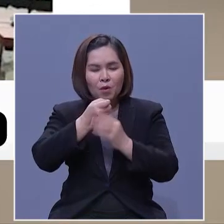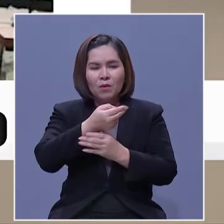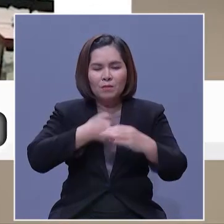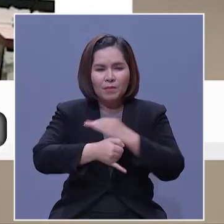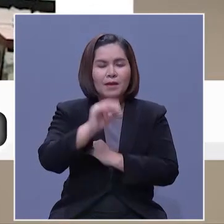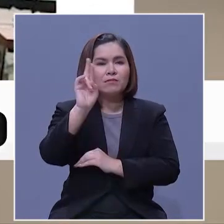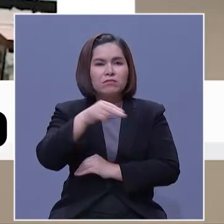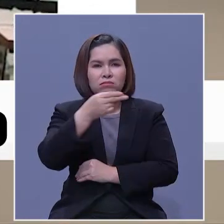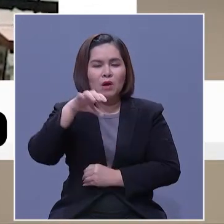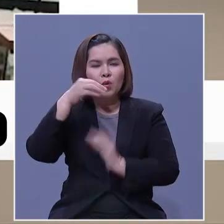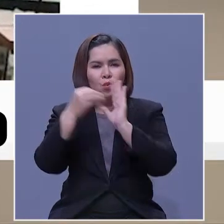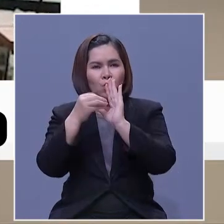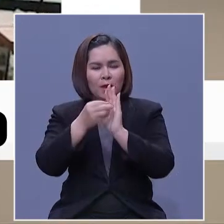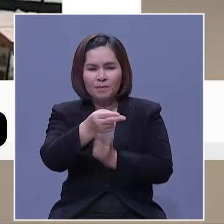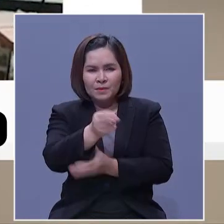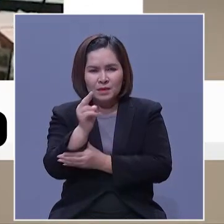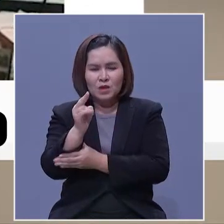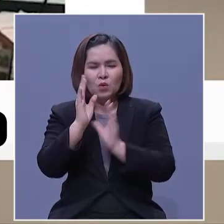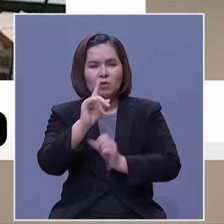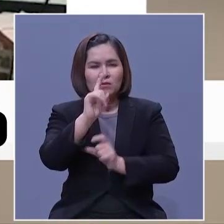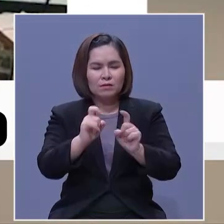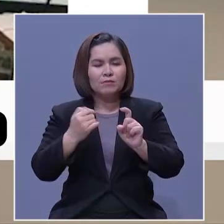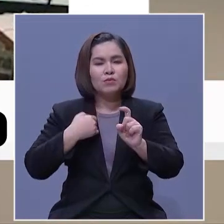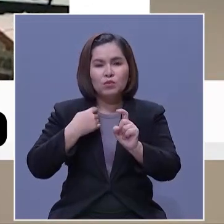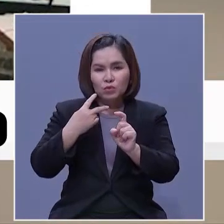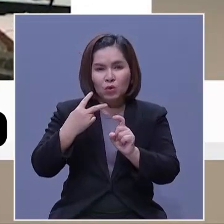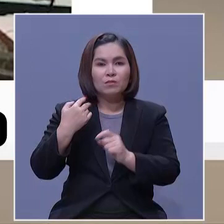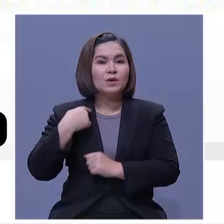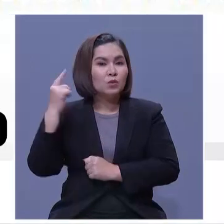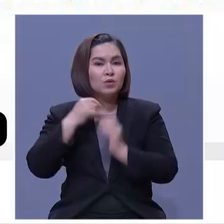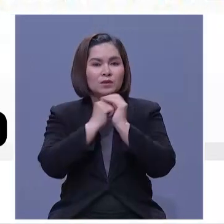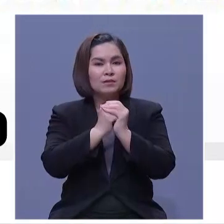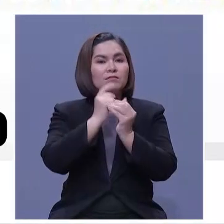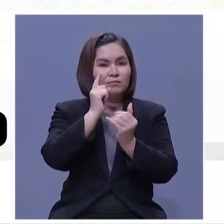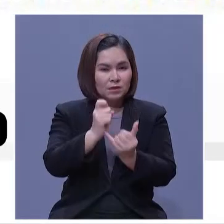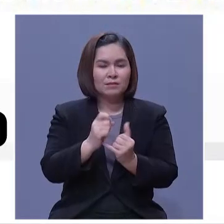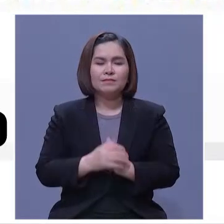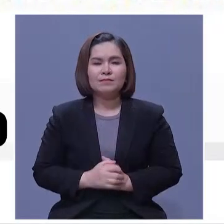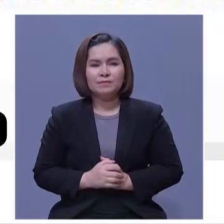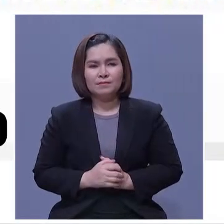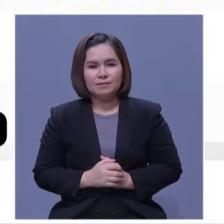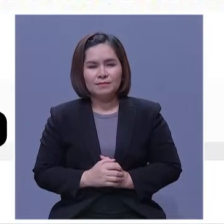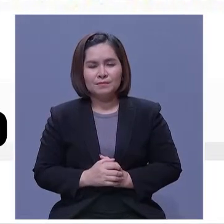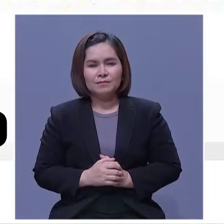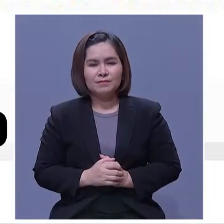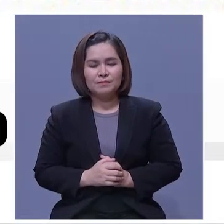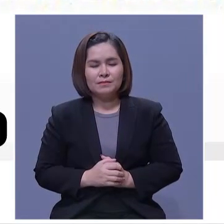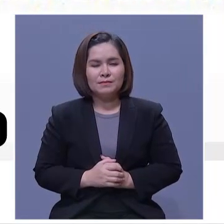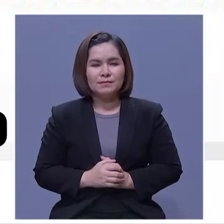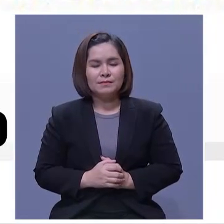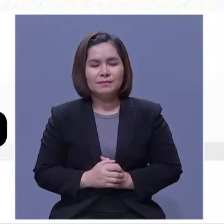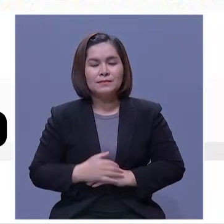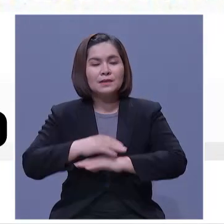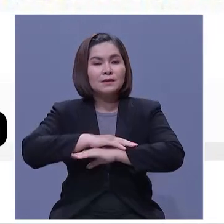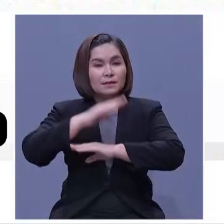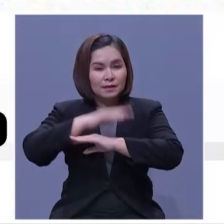สยามพารากอนในกรุงเทพเสียชีวิต2คนซึ่งรวมถึงหญิงชาวจีน The Straits Times หนังสือพิมพ์รายวันภาษาอังกฤษ